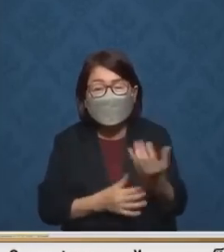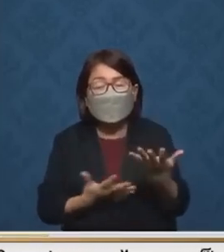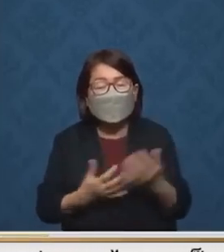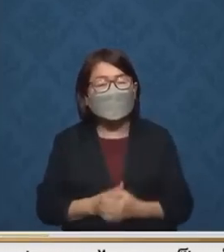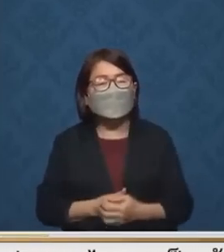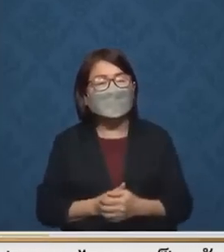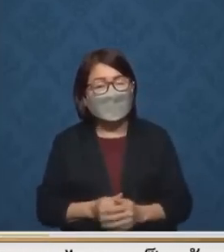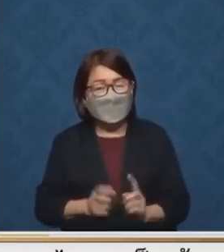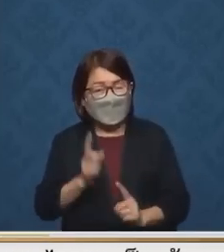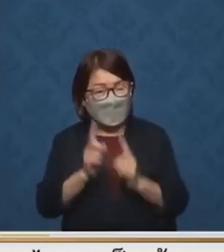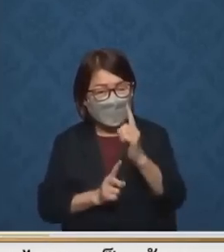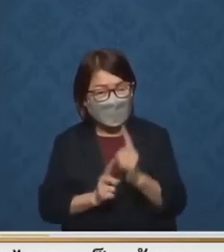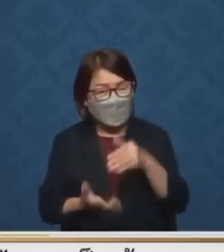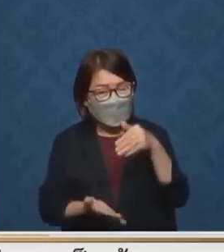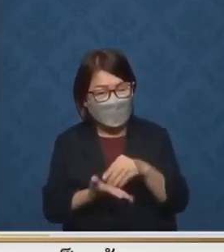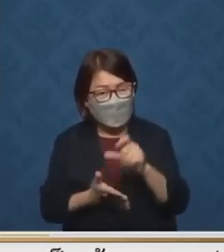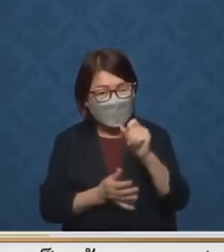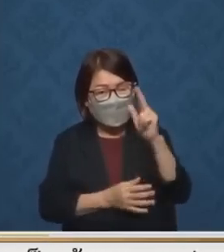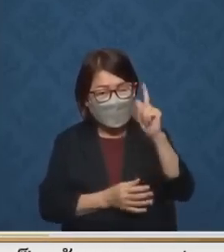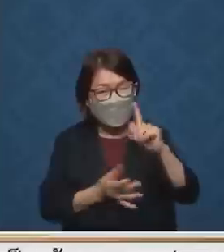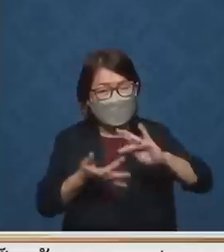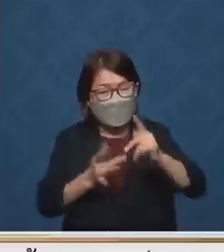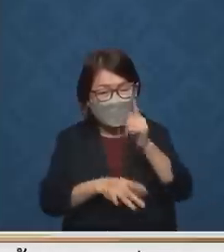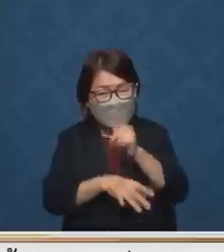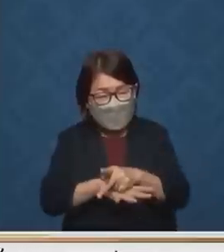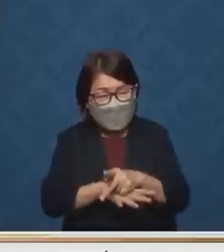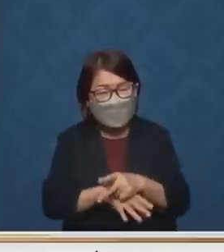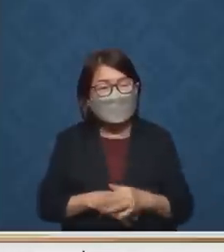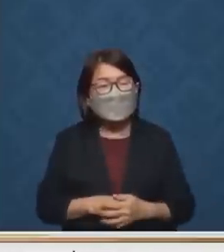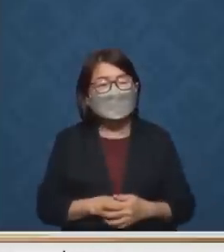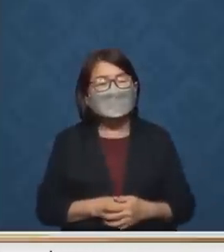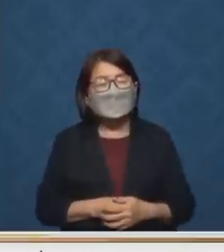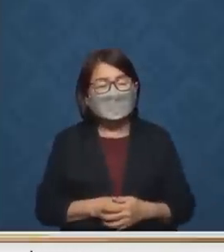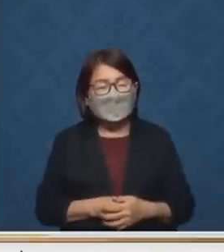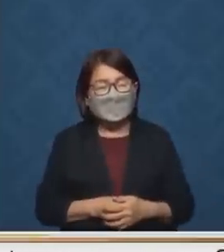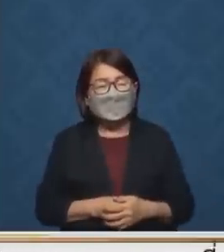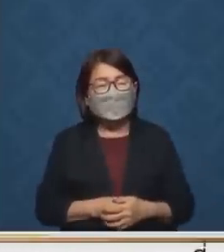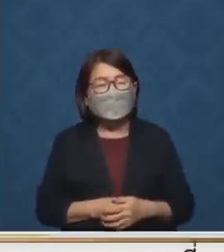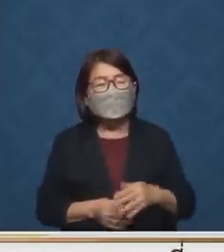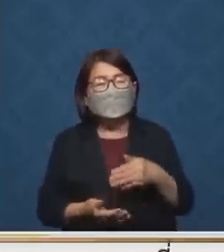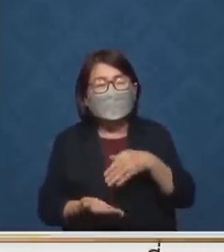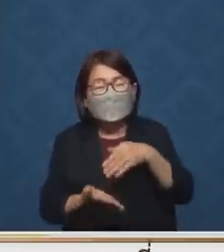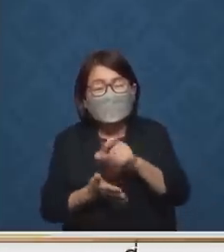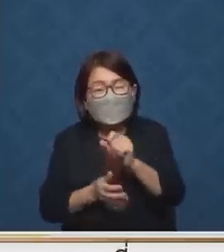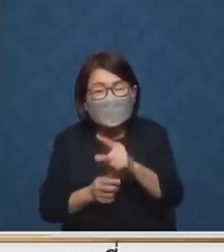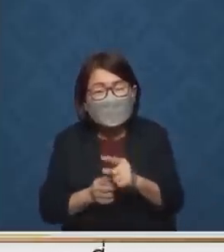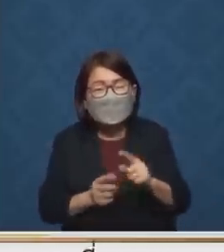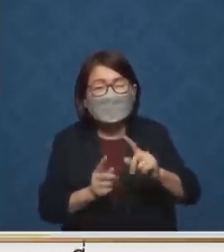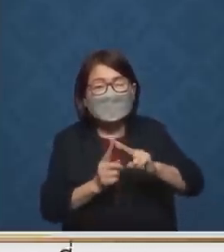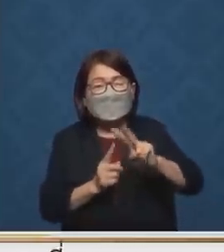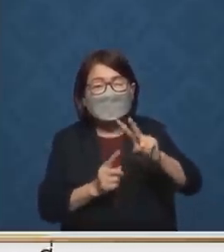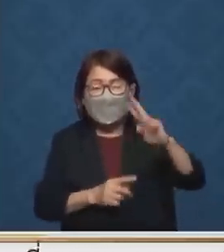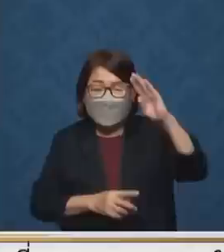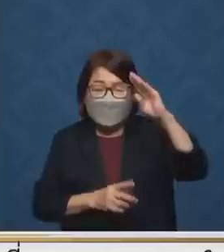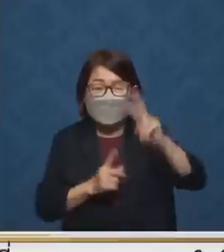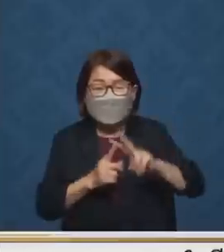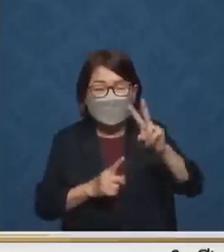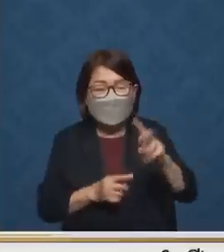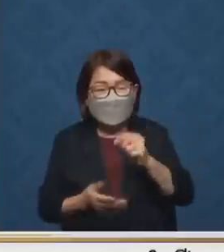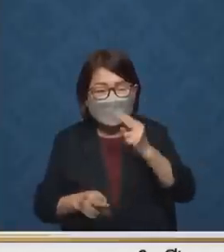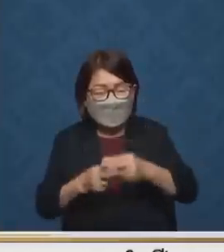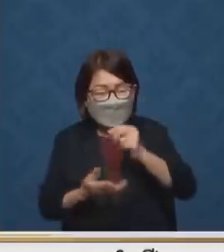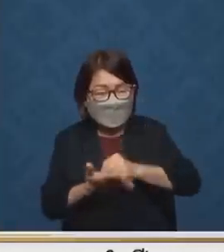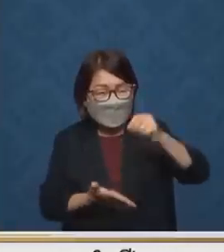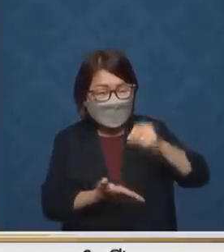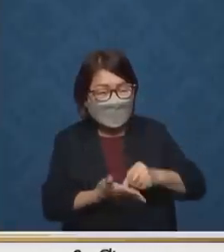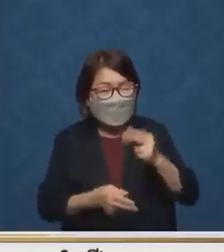บัติการ ของ ศูิข่วสารด้าน flying cyberของ ศูิปรการสารสนเทศษูนิปริบัติการ fallenัพพากสอง ลงนายโดย ป